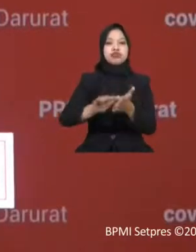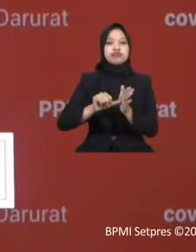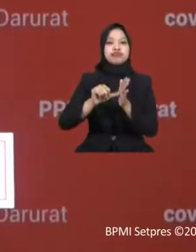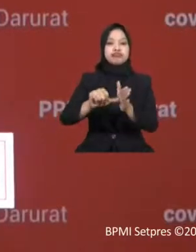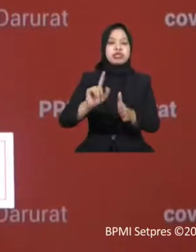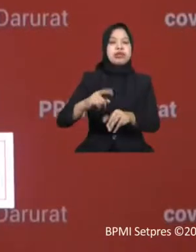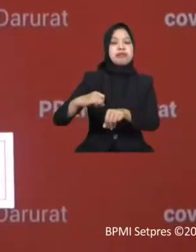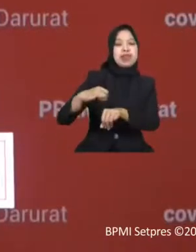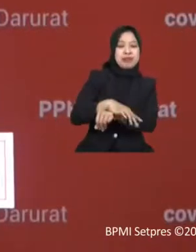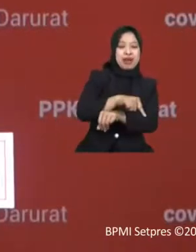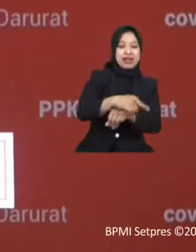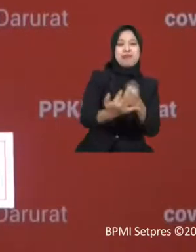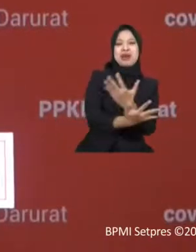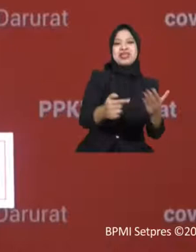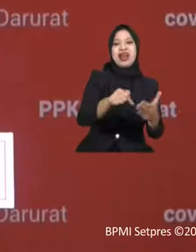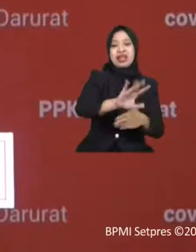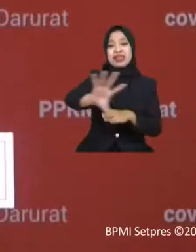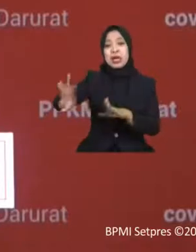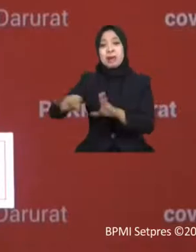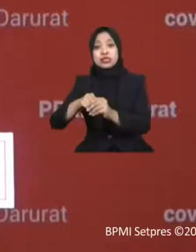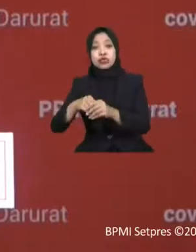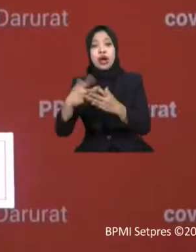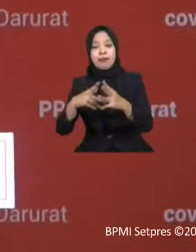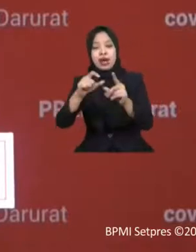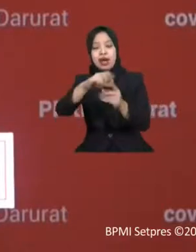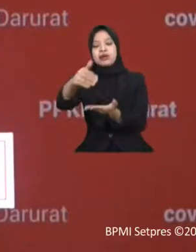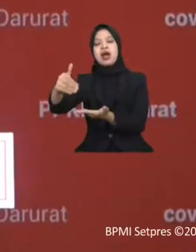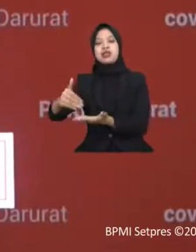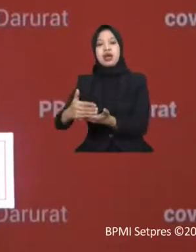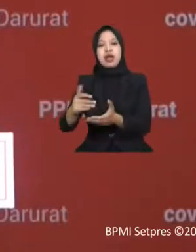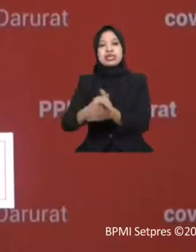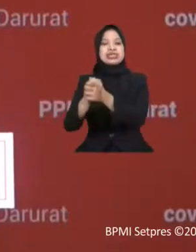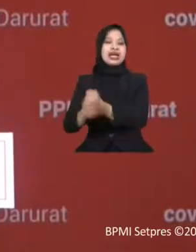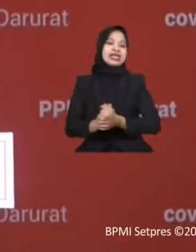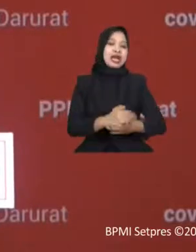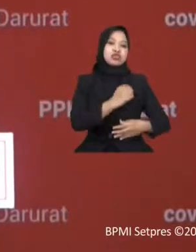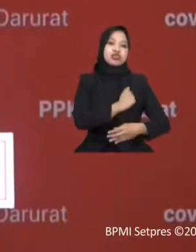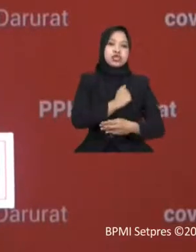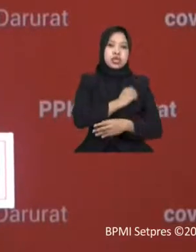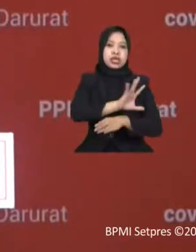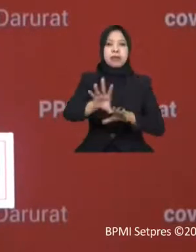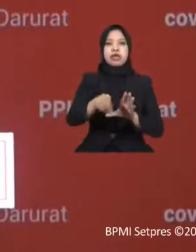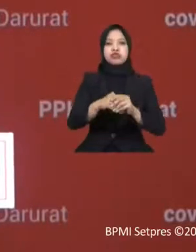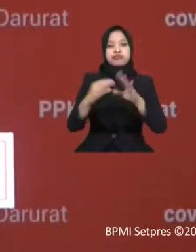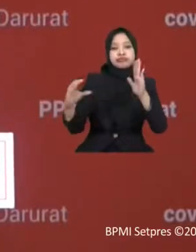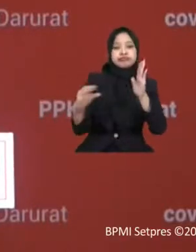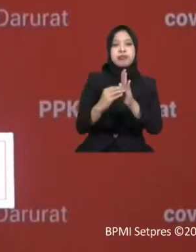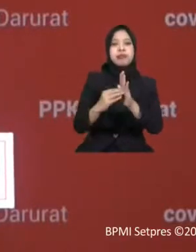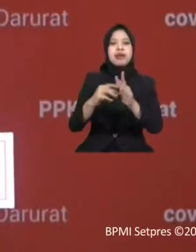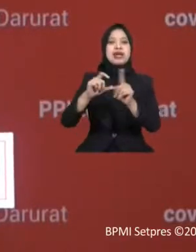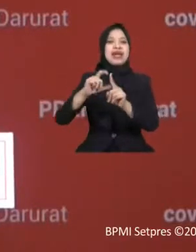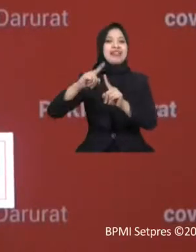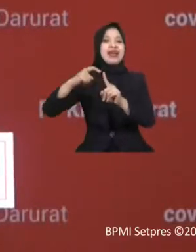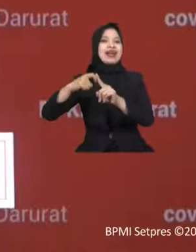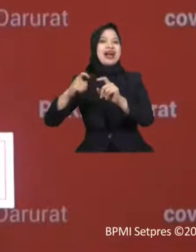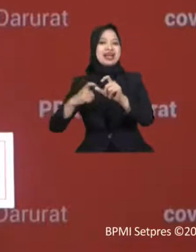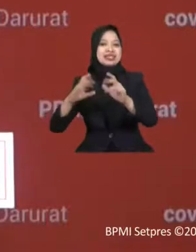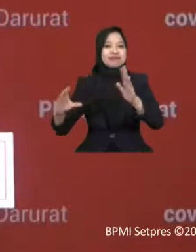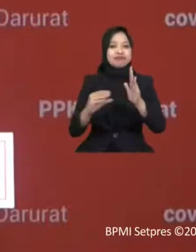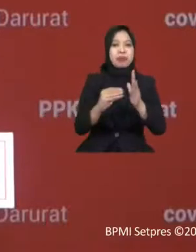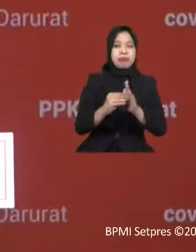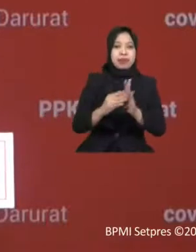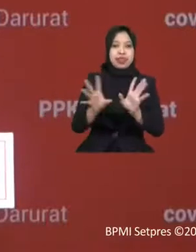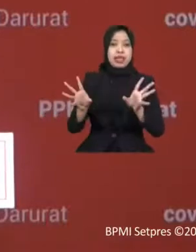pandemi yang sudah masuk dalam data terpadu kesejahteraan sosial atau jjks yang